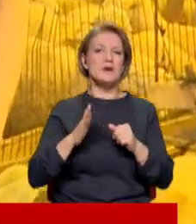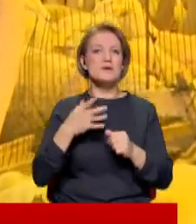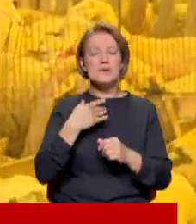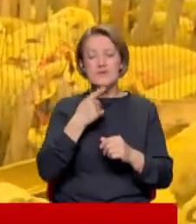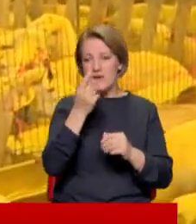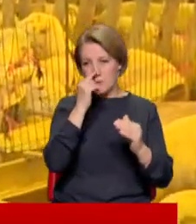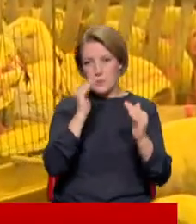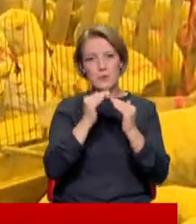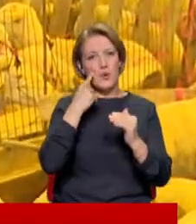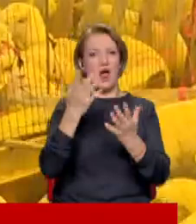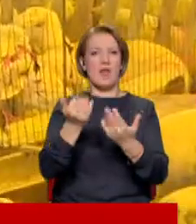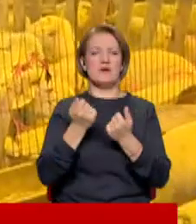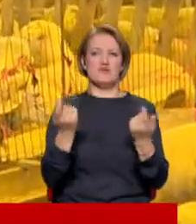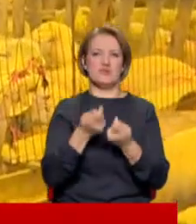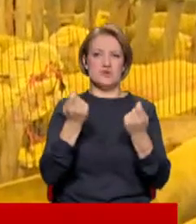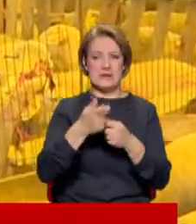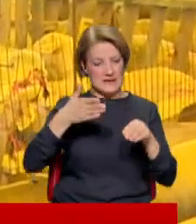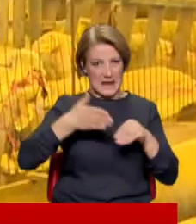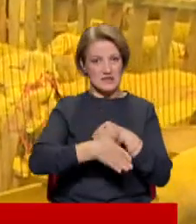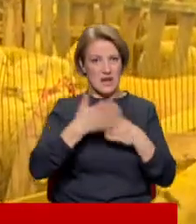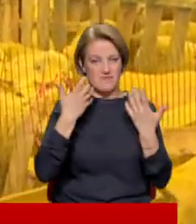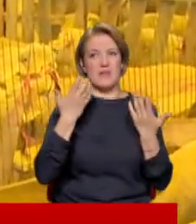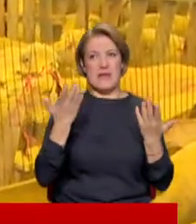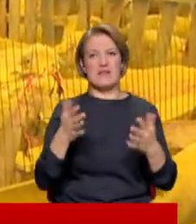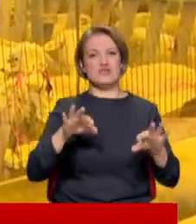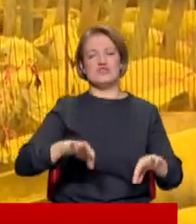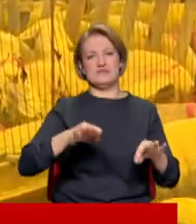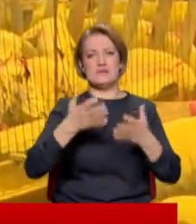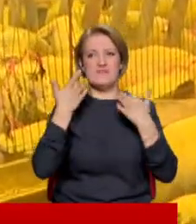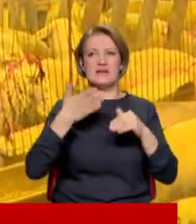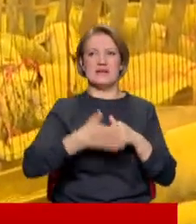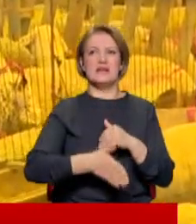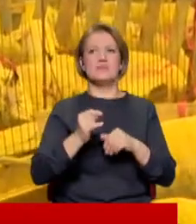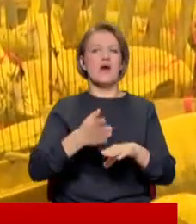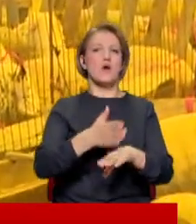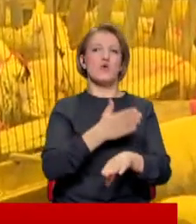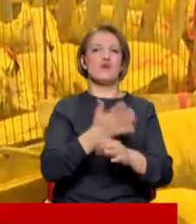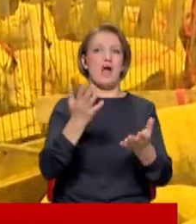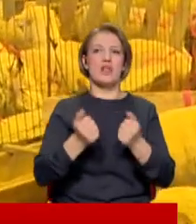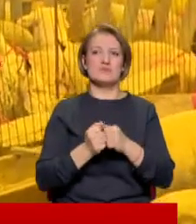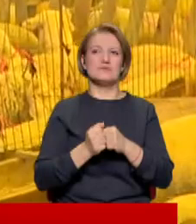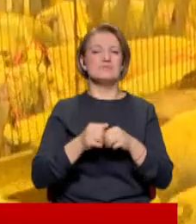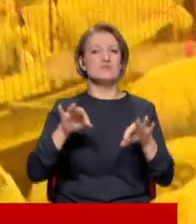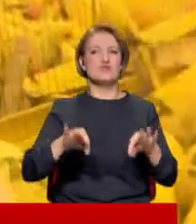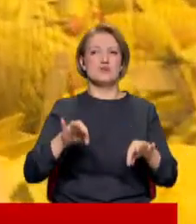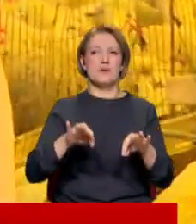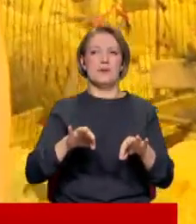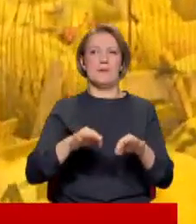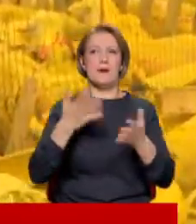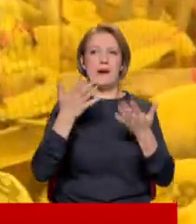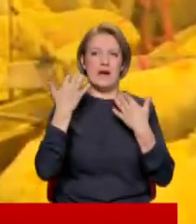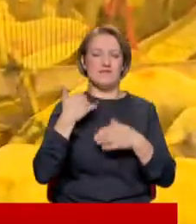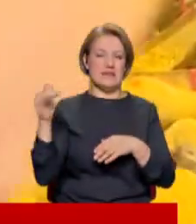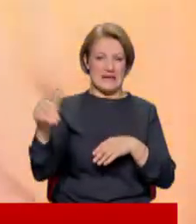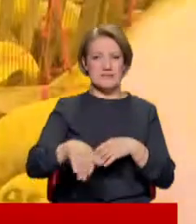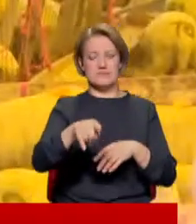almaya çadıştık işte yani. Eve götür. Kesilecek hayvan. Kesilecek şimdi, evet. Daha önce almıştım zaten. Şimdi hayvanlarımızı